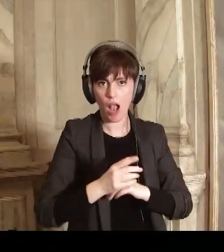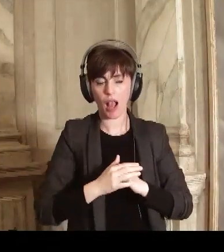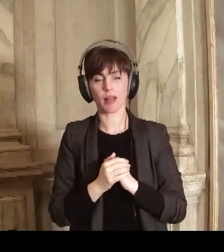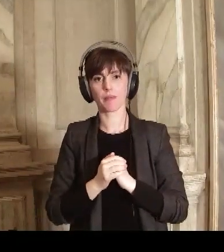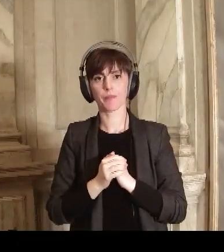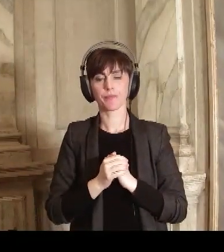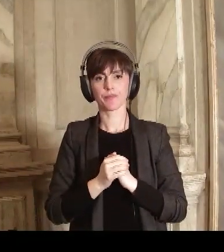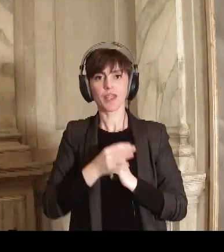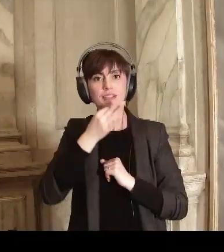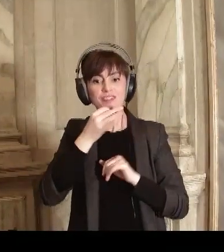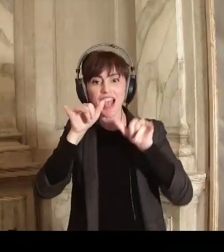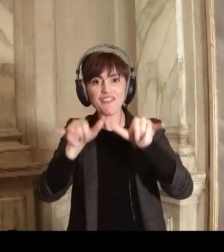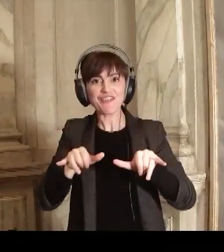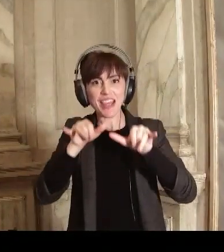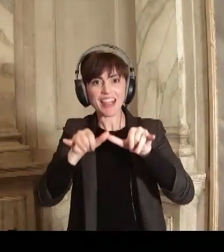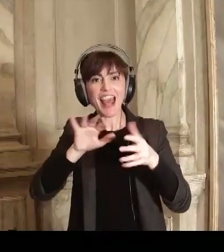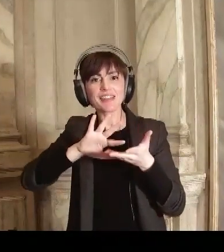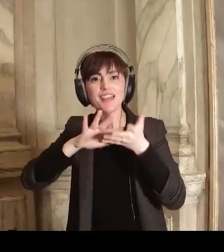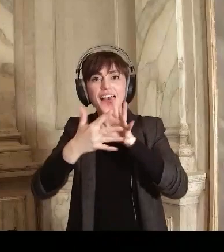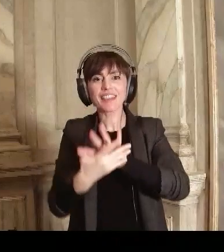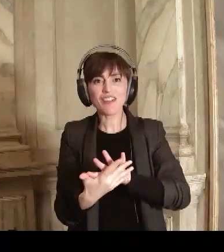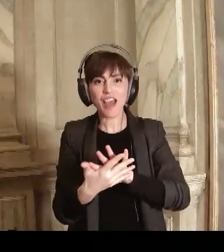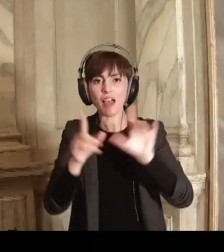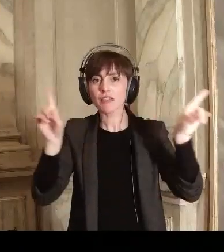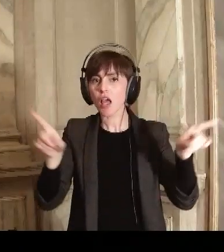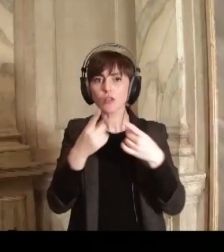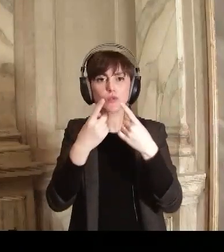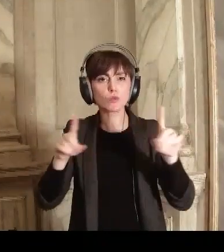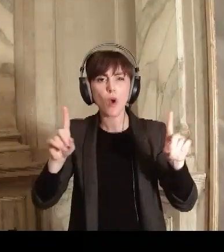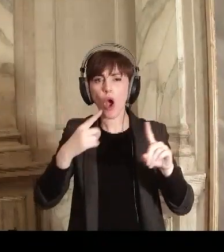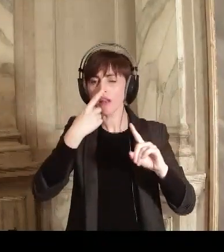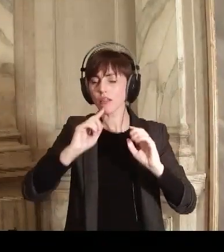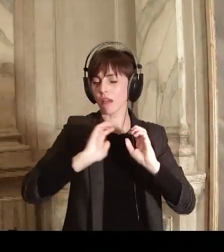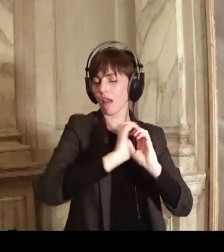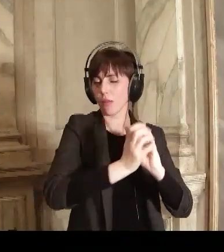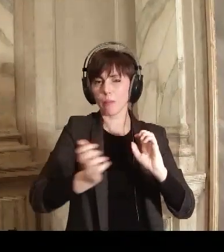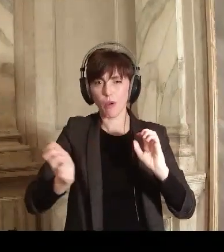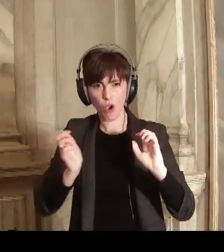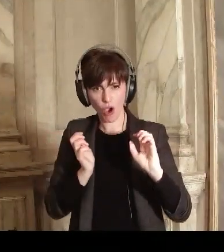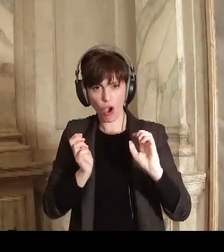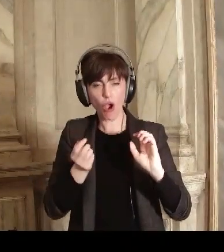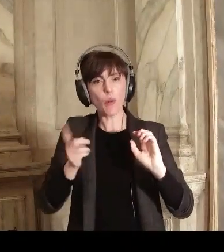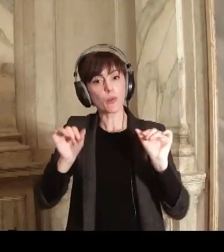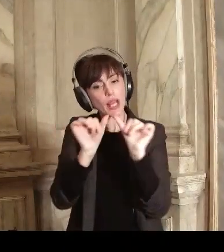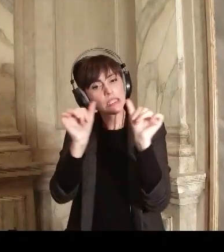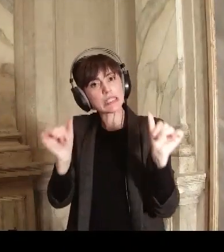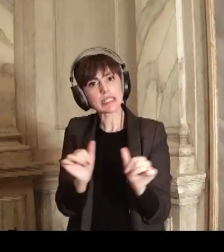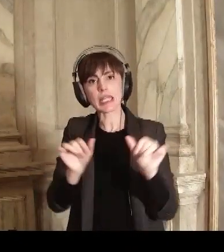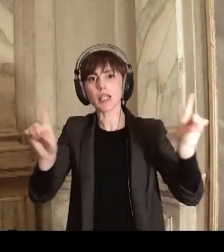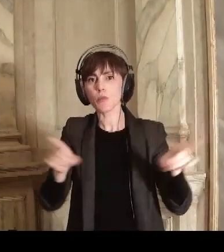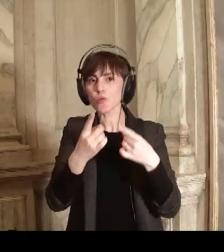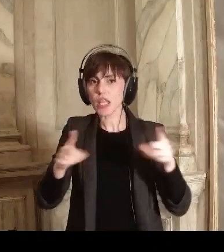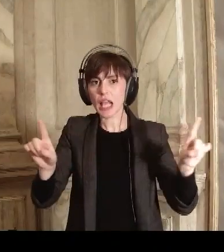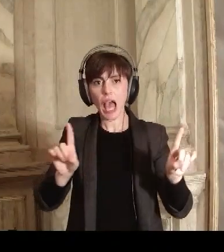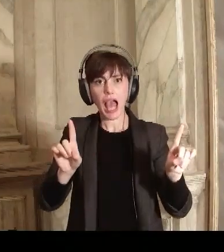un generatore di suoni concreti unici e spettacolari, ma anche di stili musicali storici